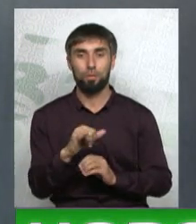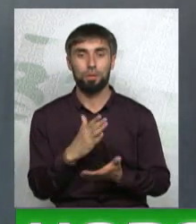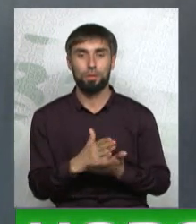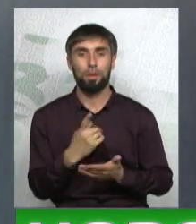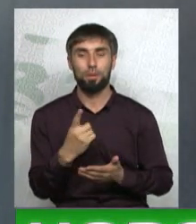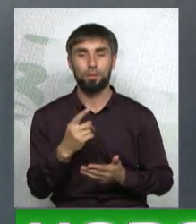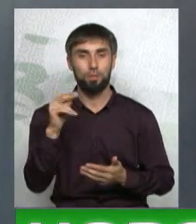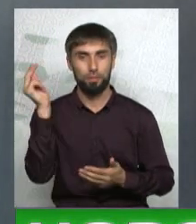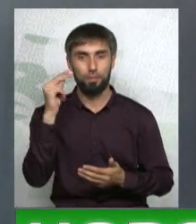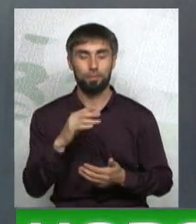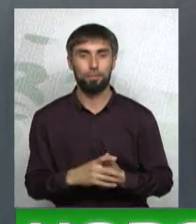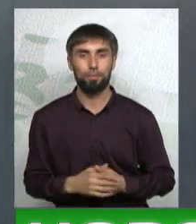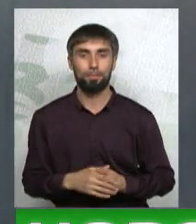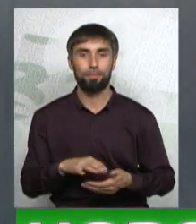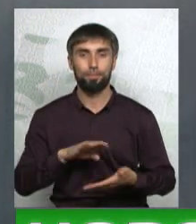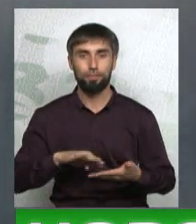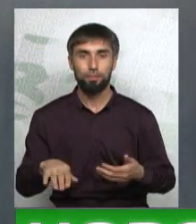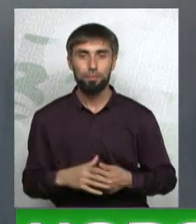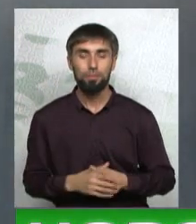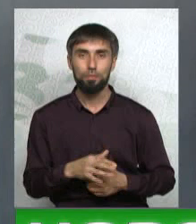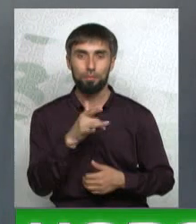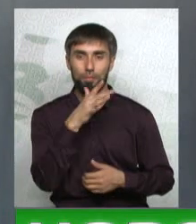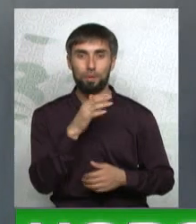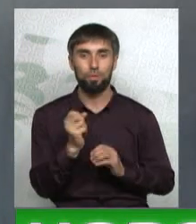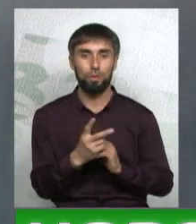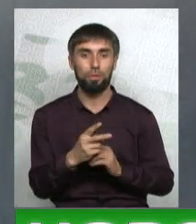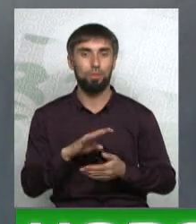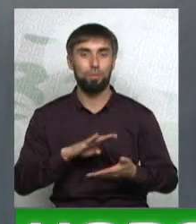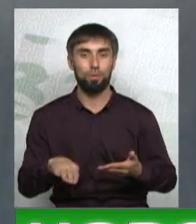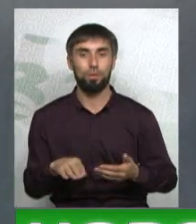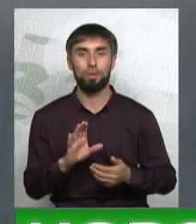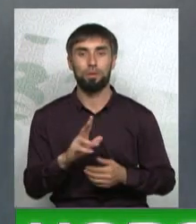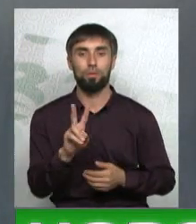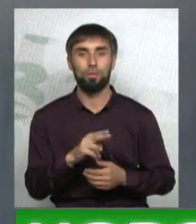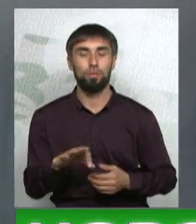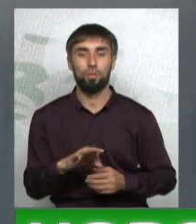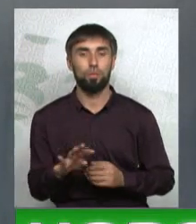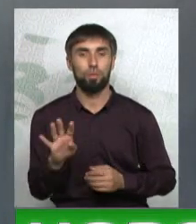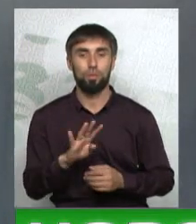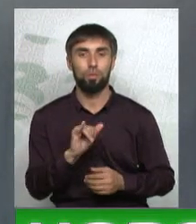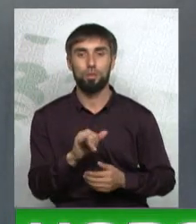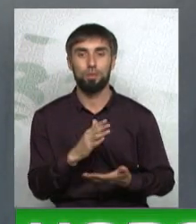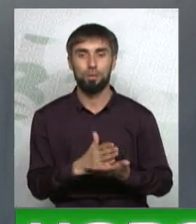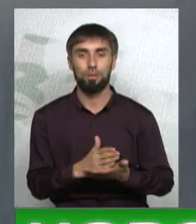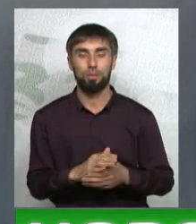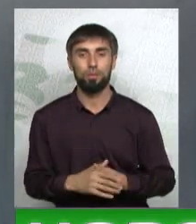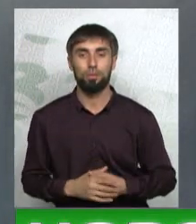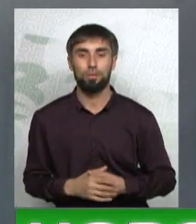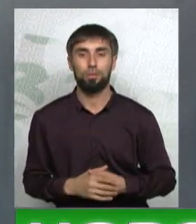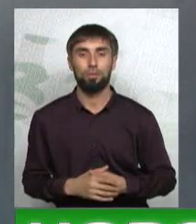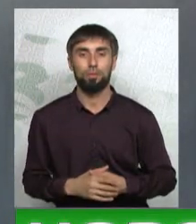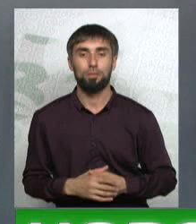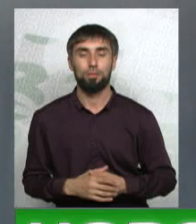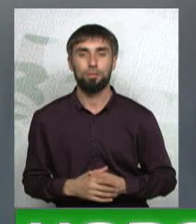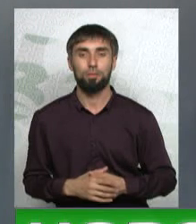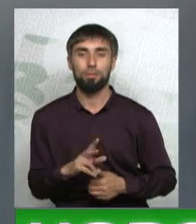одни занятия профильные, потом время обеда, затем с 2 до 4 у них идут, до 4 до 5 иной